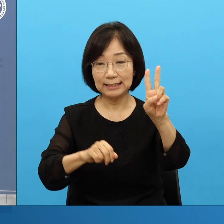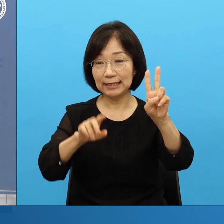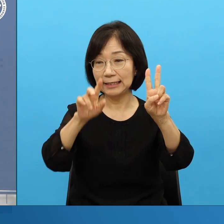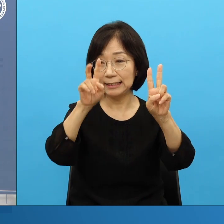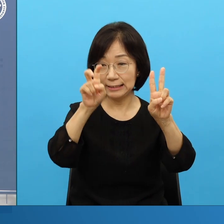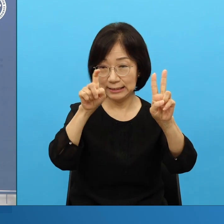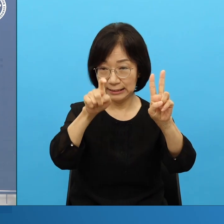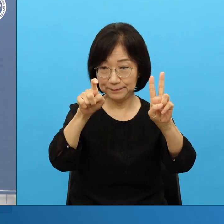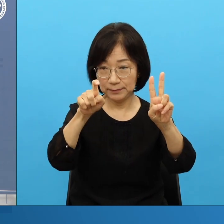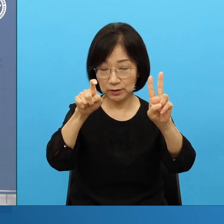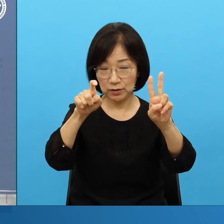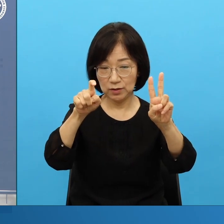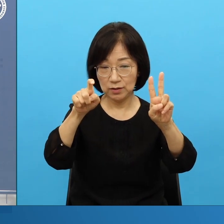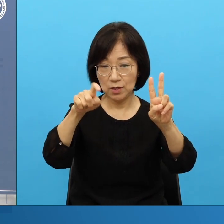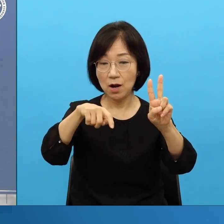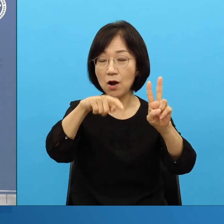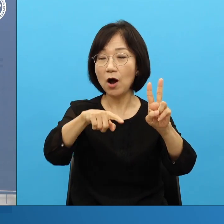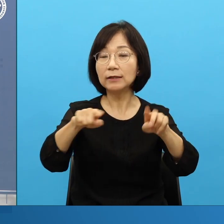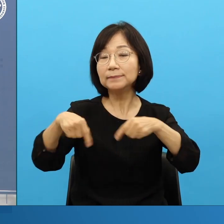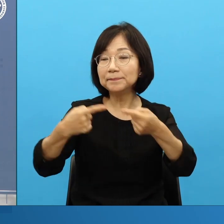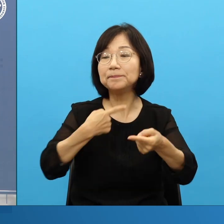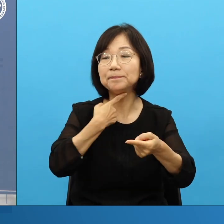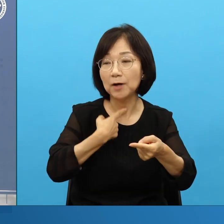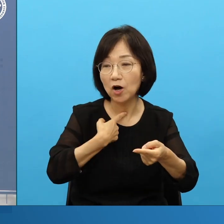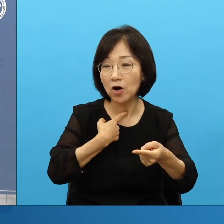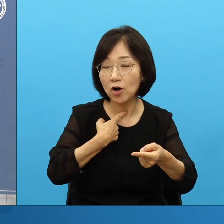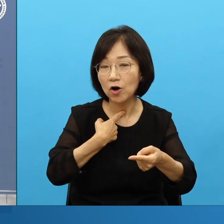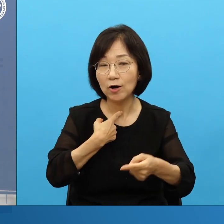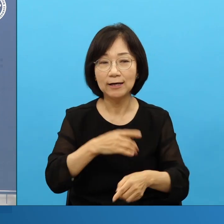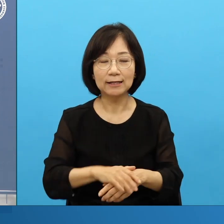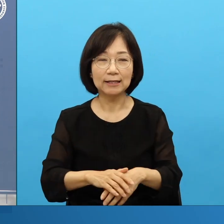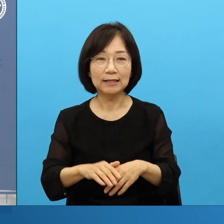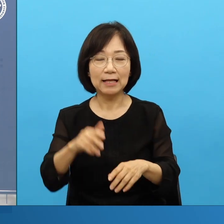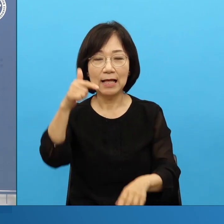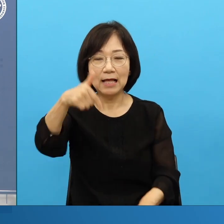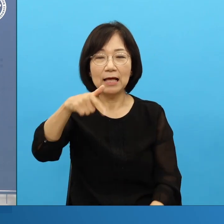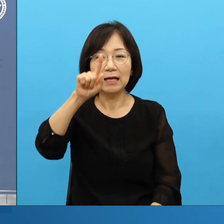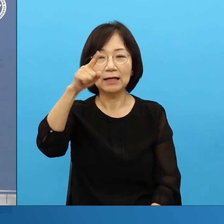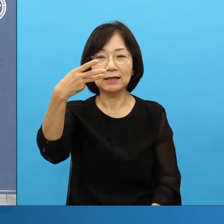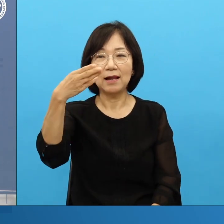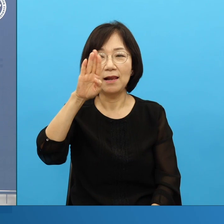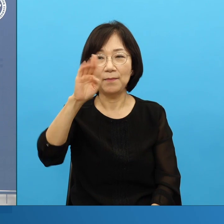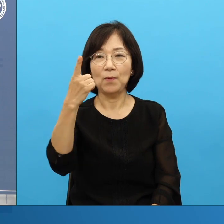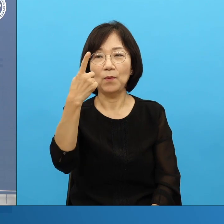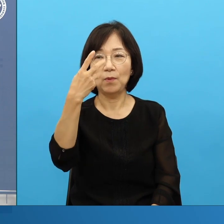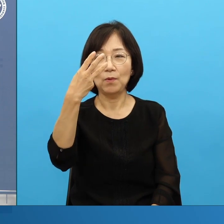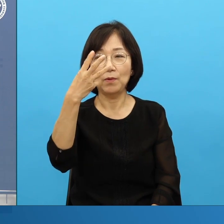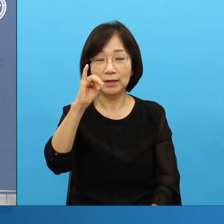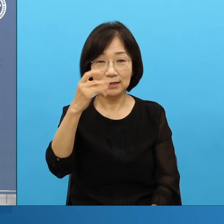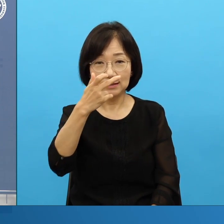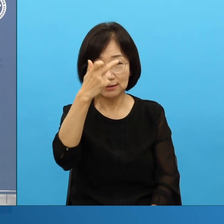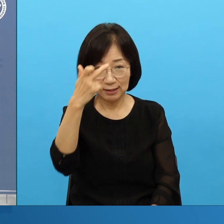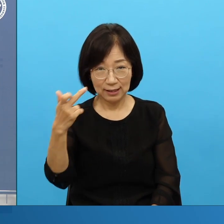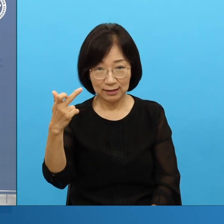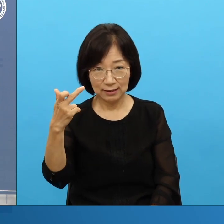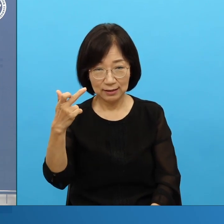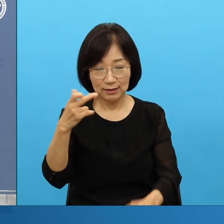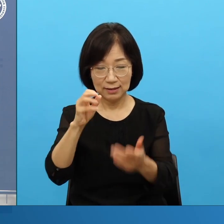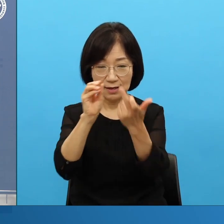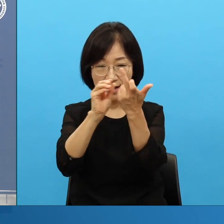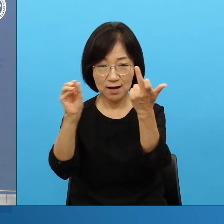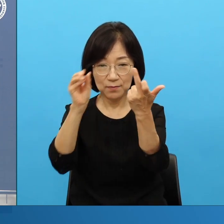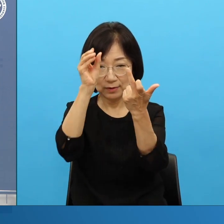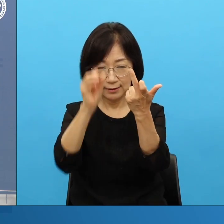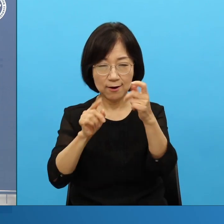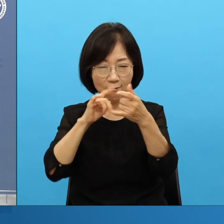field of Acts 뭡니까? chapter 2. What is it? 갈보리산 언약을 보았습니다. 그거 전달한 겁니다. They saw the 다 covenant of 이루어서 Mount of 끝났어요. Calvary, and they were